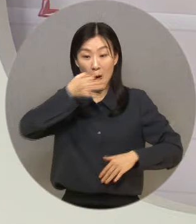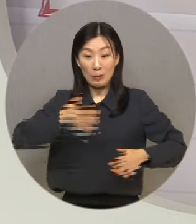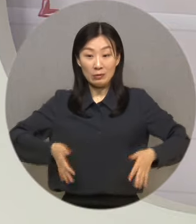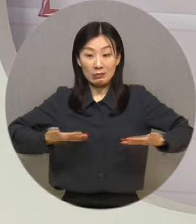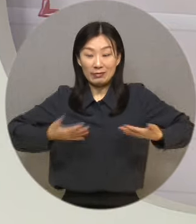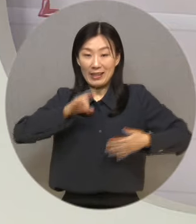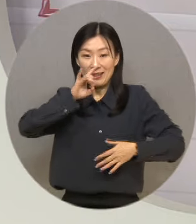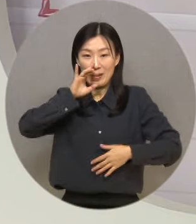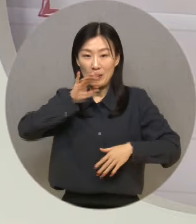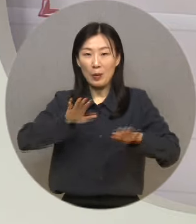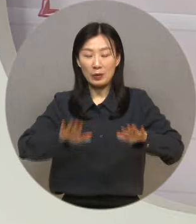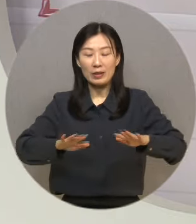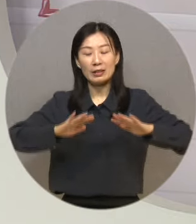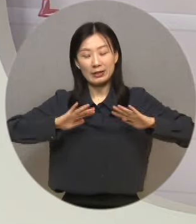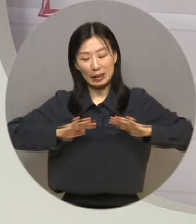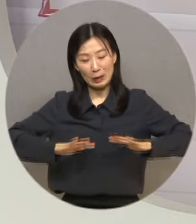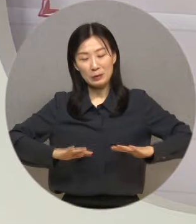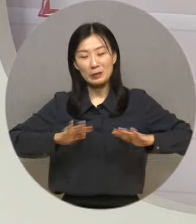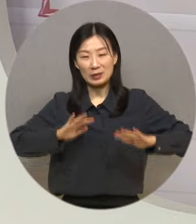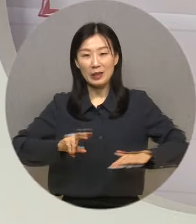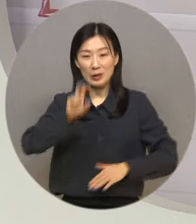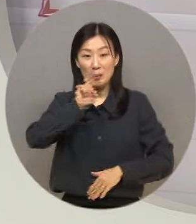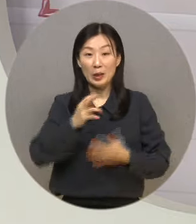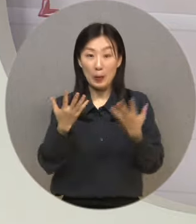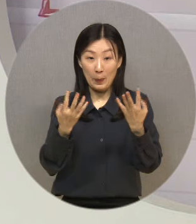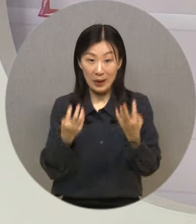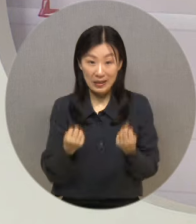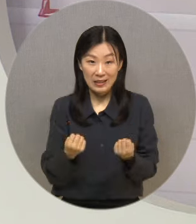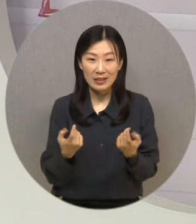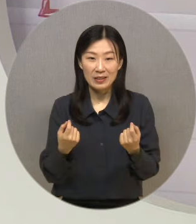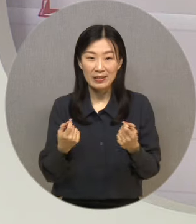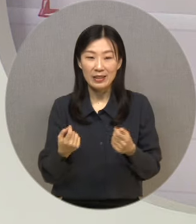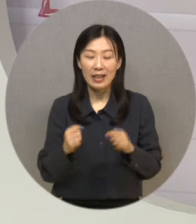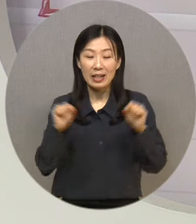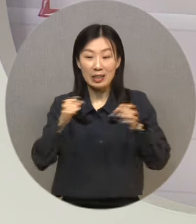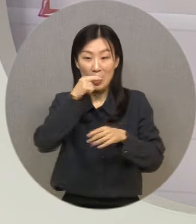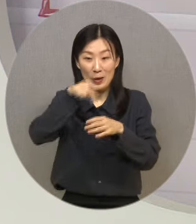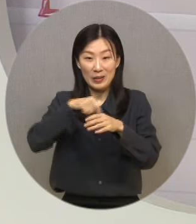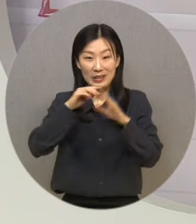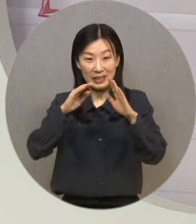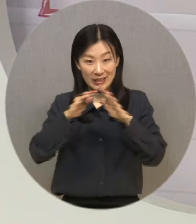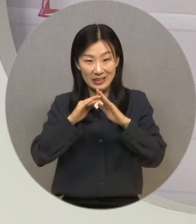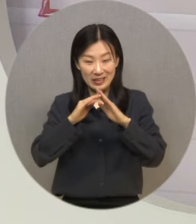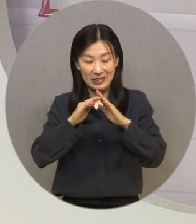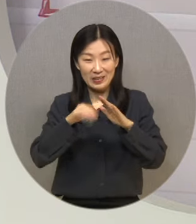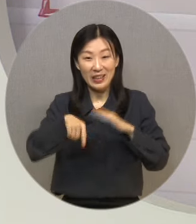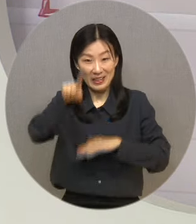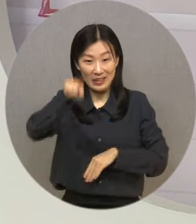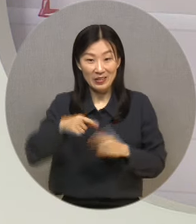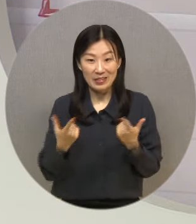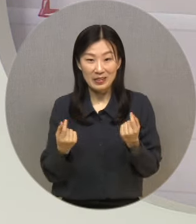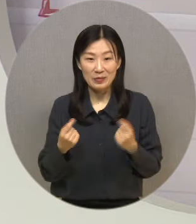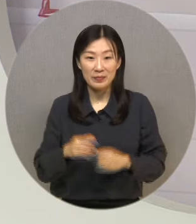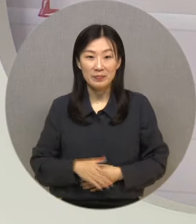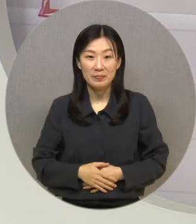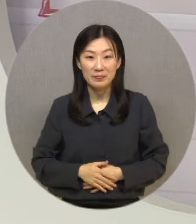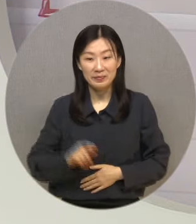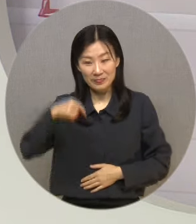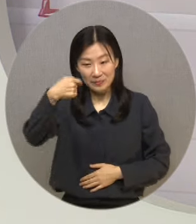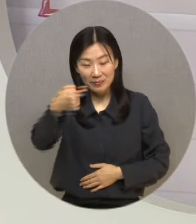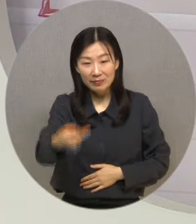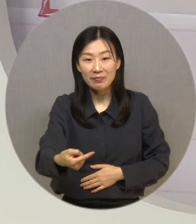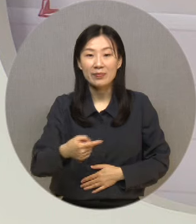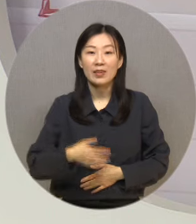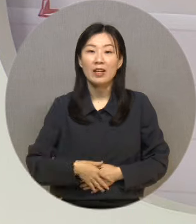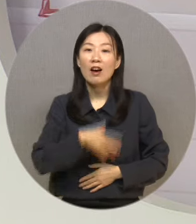오늘 차분한 노래들을 네. 많이 이렇게 하시는데 아, 겨울 찻집 한번 다녀왔습니다. 자 이제 어르신 부문으로